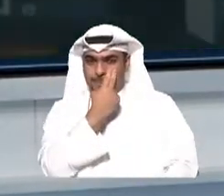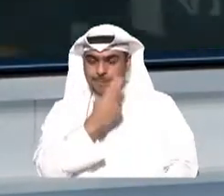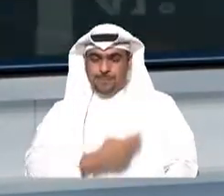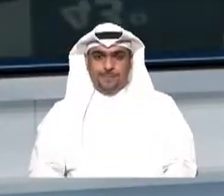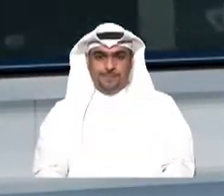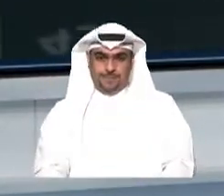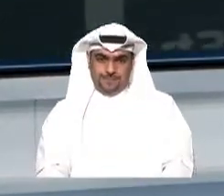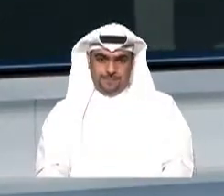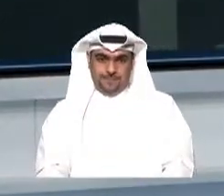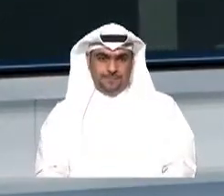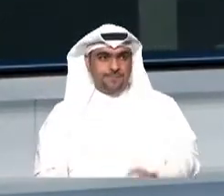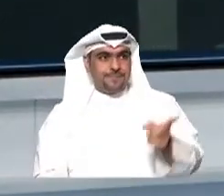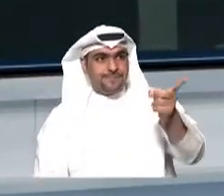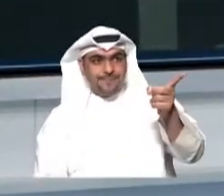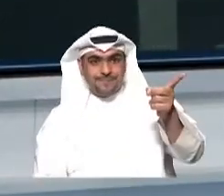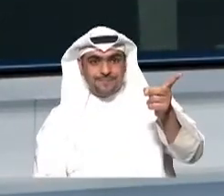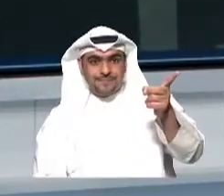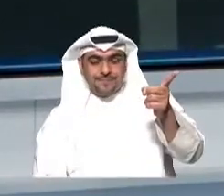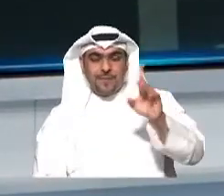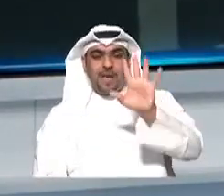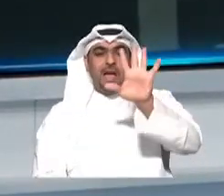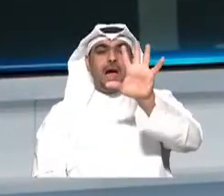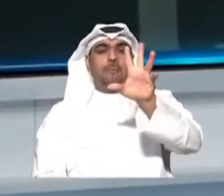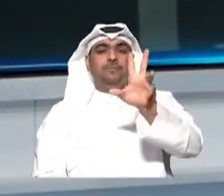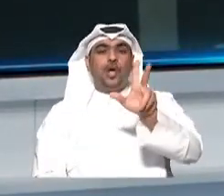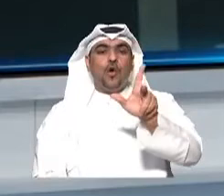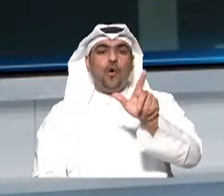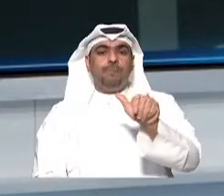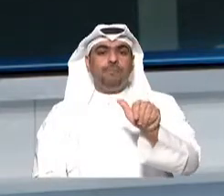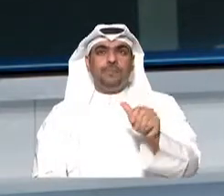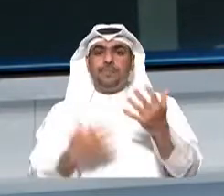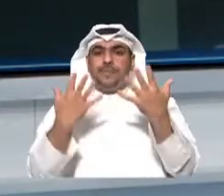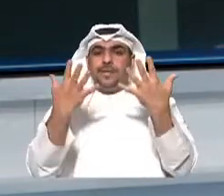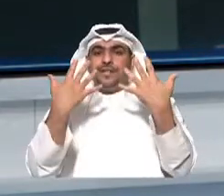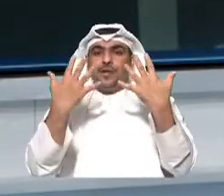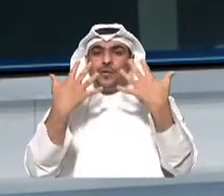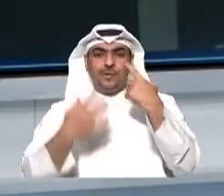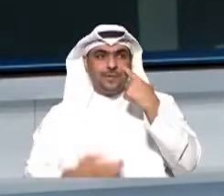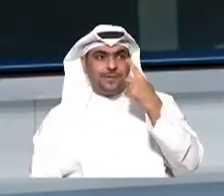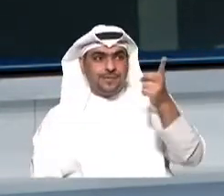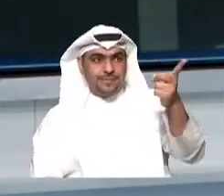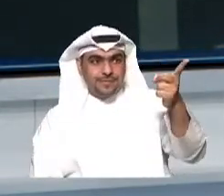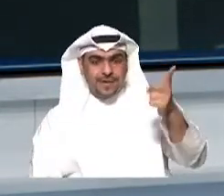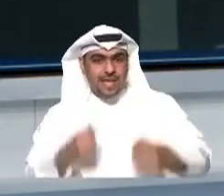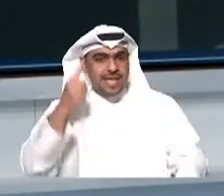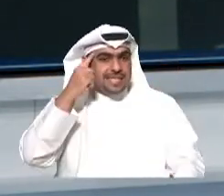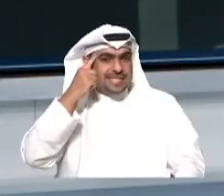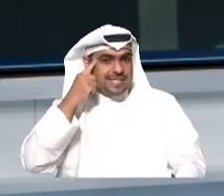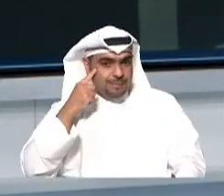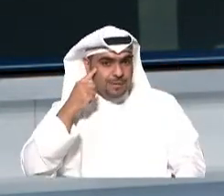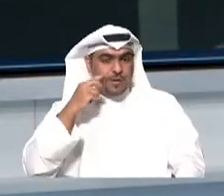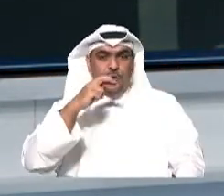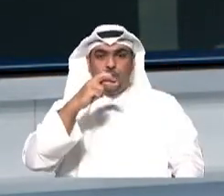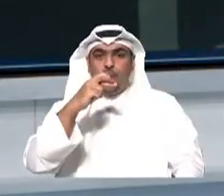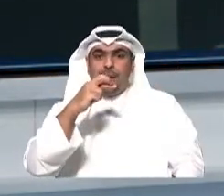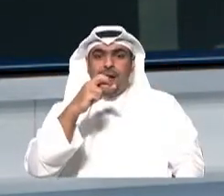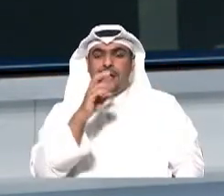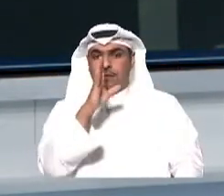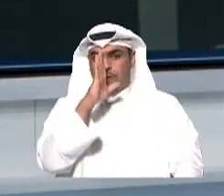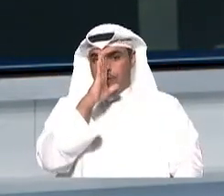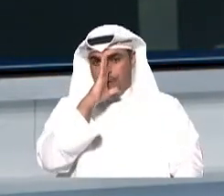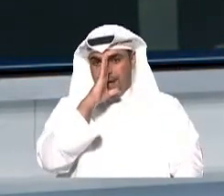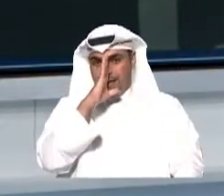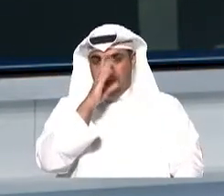دقيقة. أما الأجواء المتوقعة خلال 5 أيام القادمة على مدينة الكويت، استمرار الرياح الشمالية الغربية معنا خلال